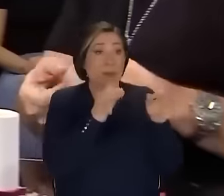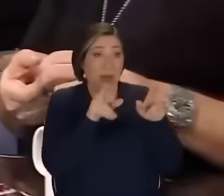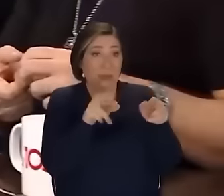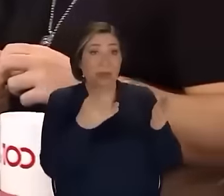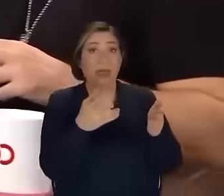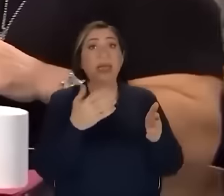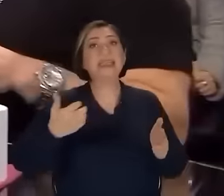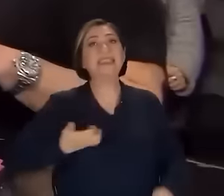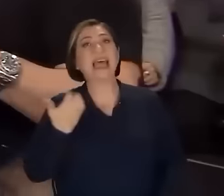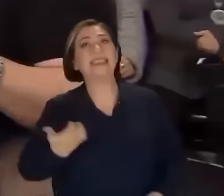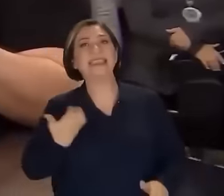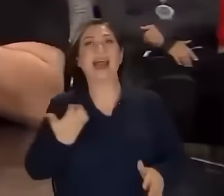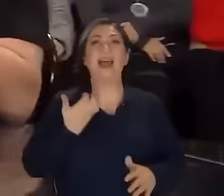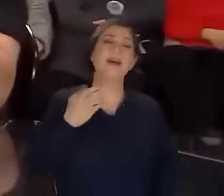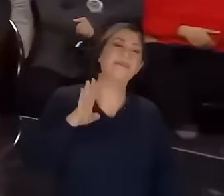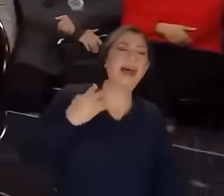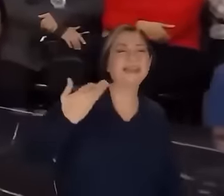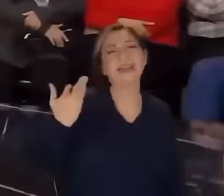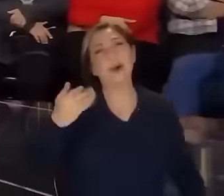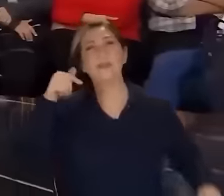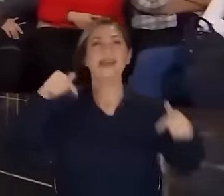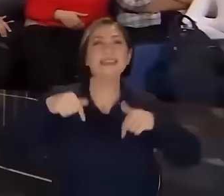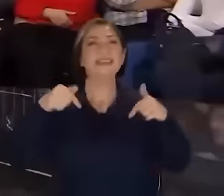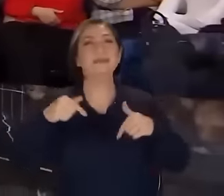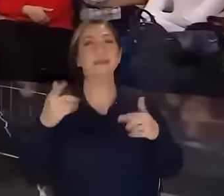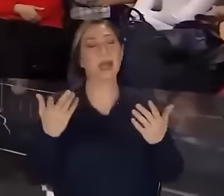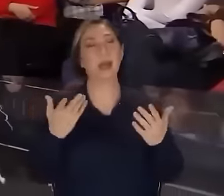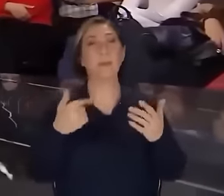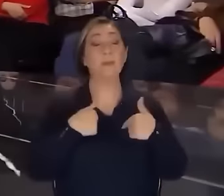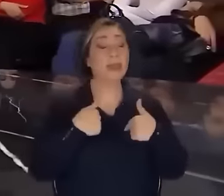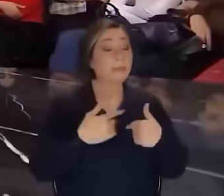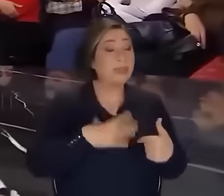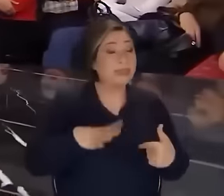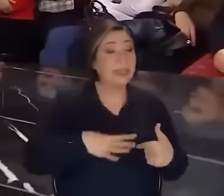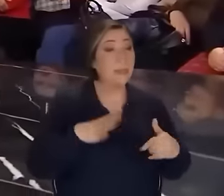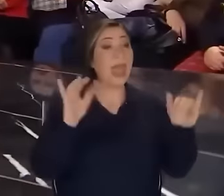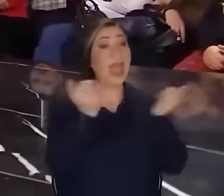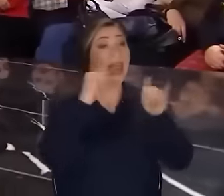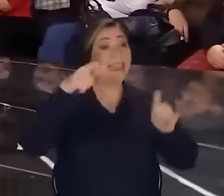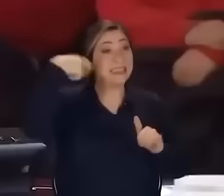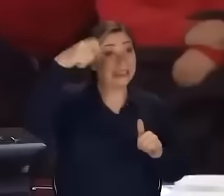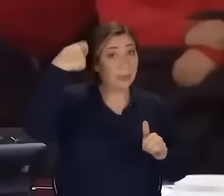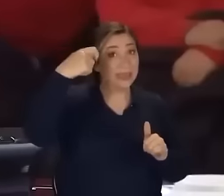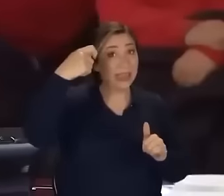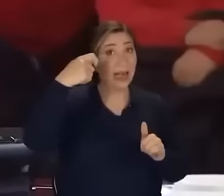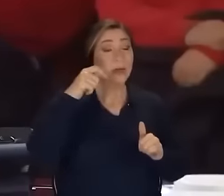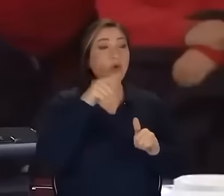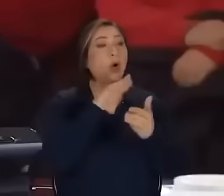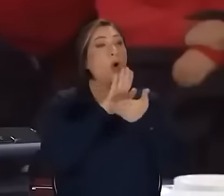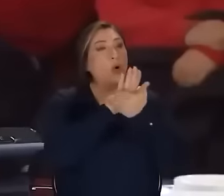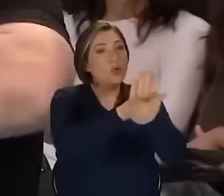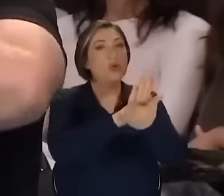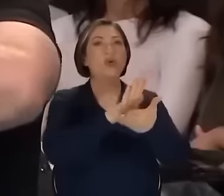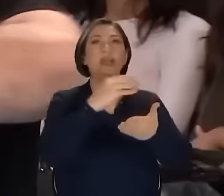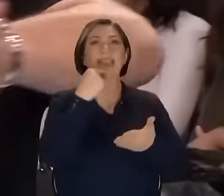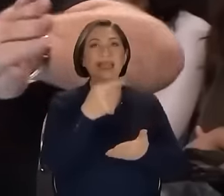bunlar. Serserilikten vazgeçiyorum şimdi daha. Benim niyetim eğlence sinemasıyla hani şu